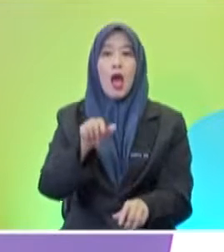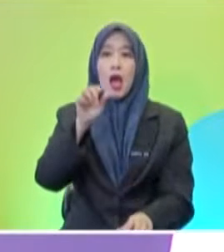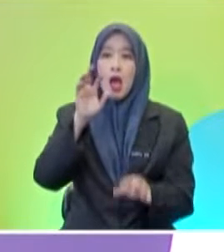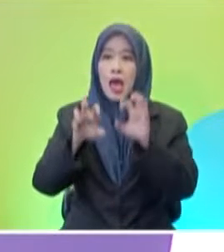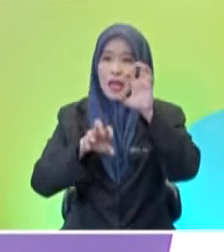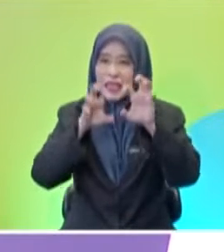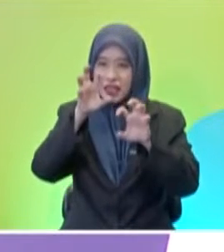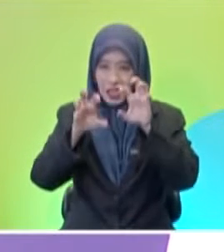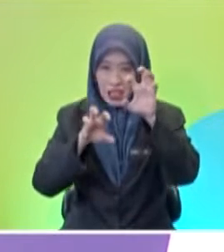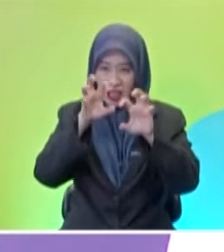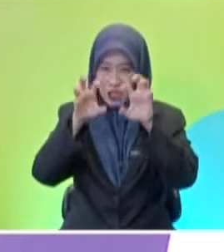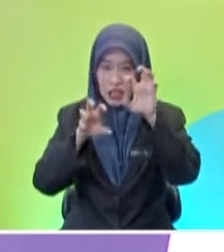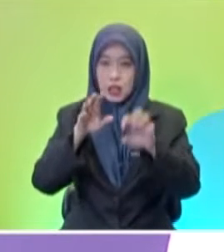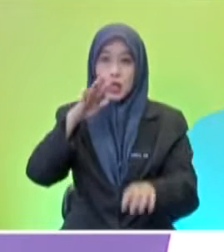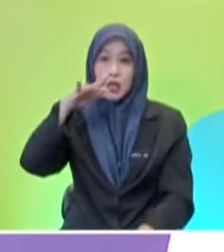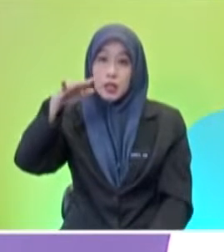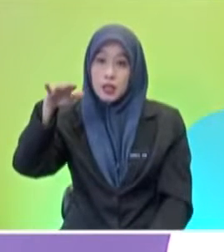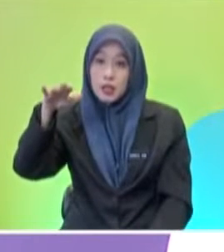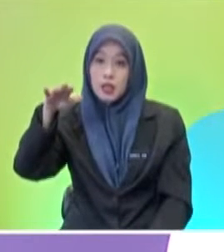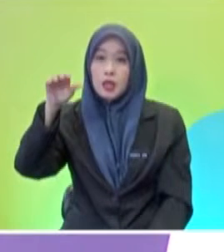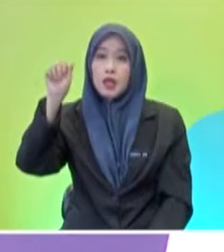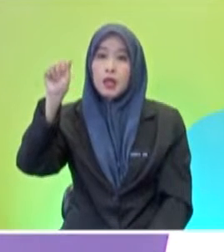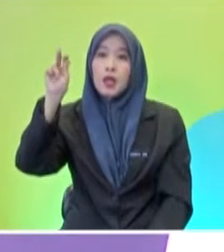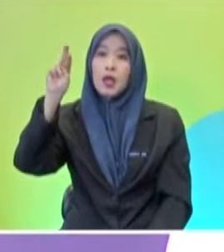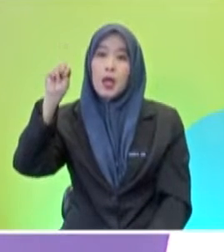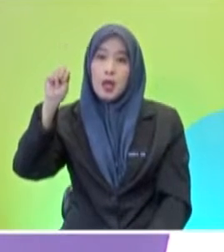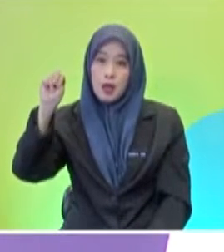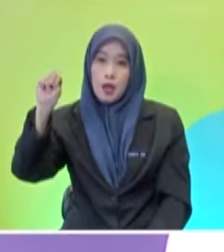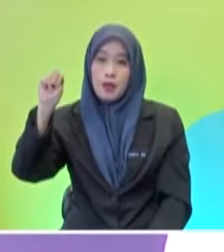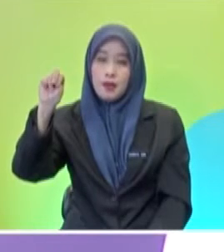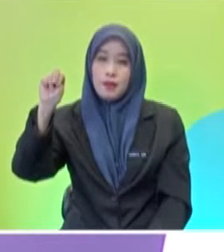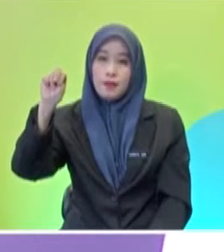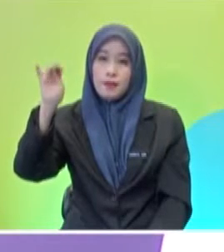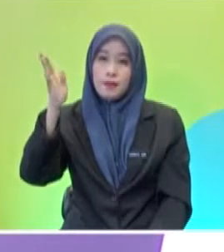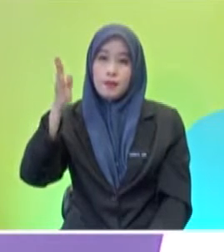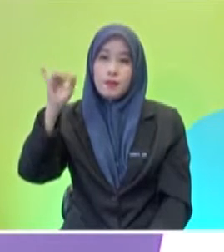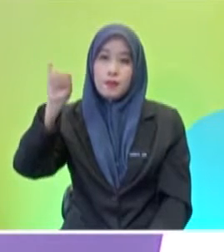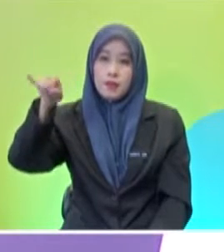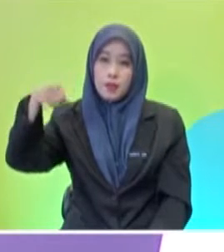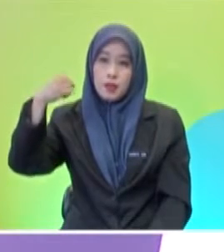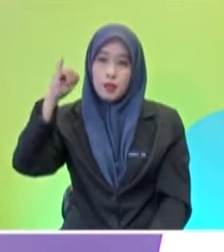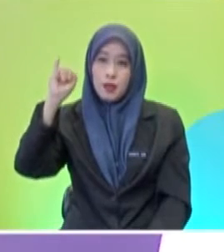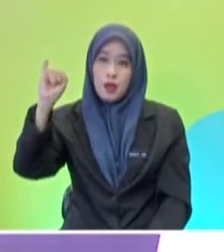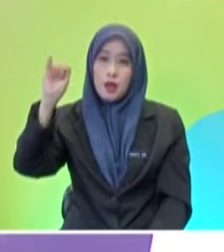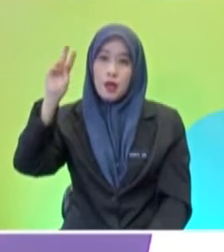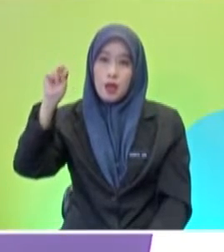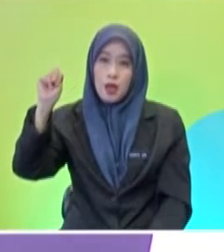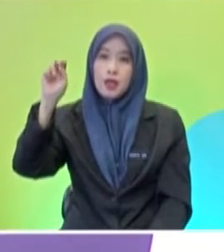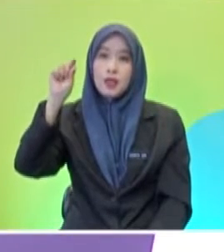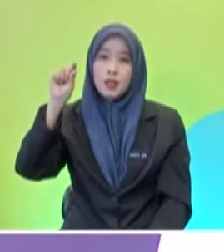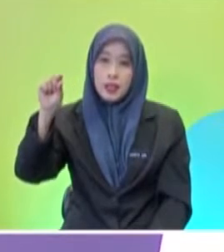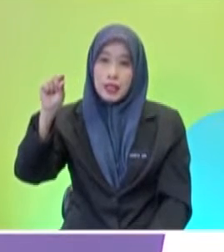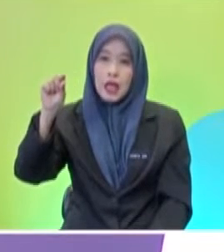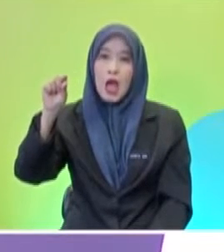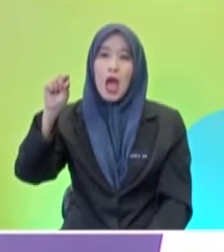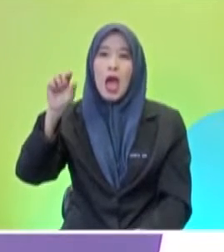Anjing. Anjing. Okey, eja anjing. A N an J I N G